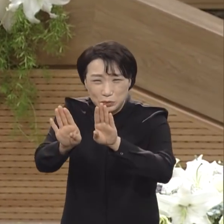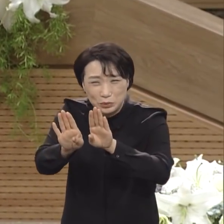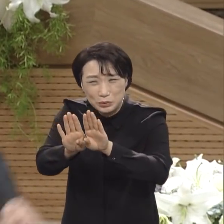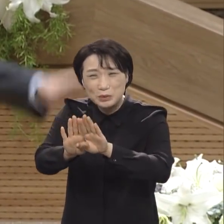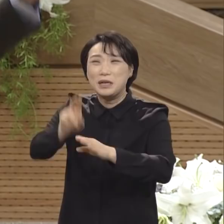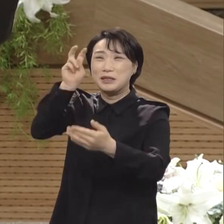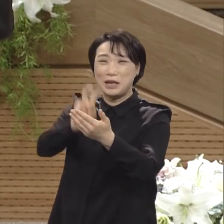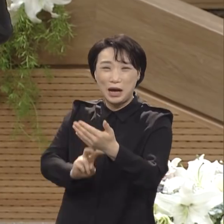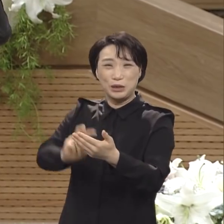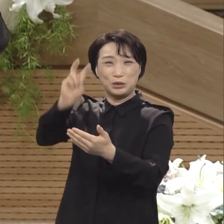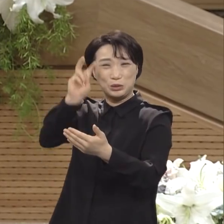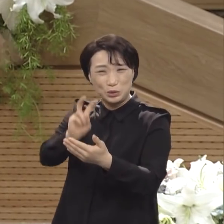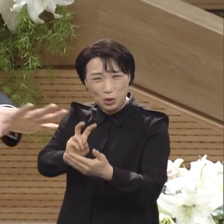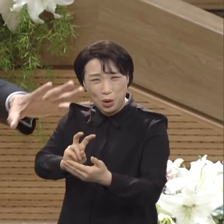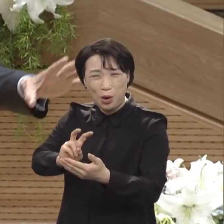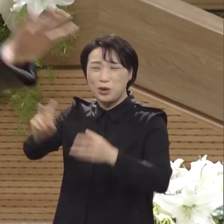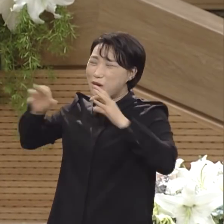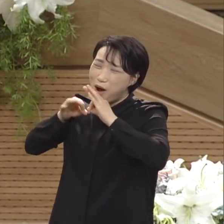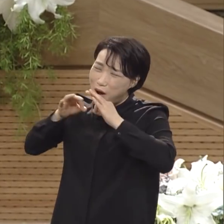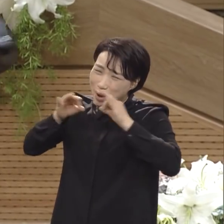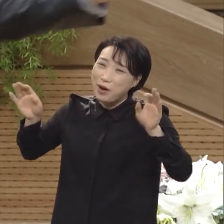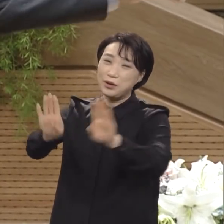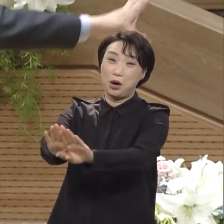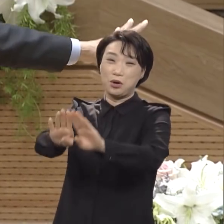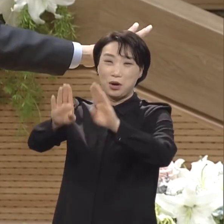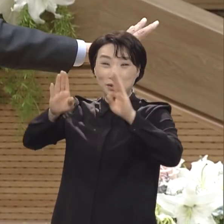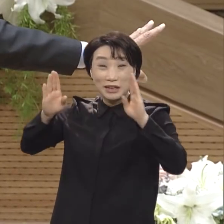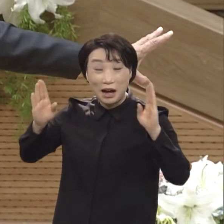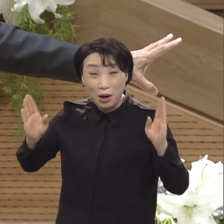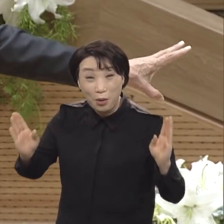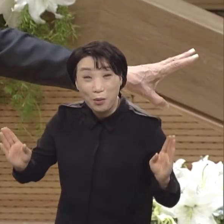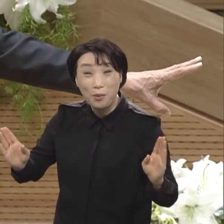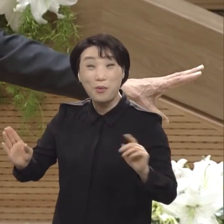문을 찬송으로 열었다.